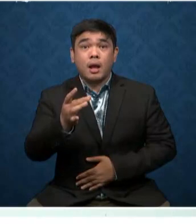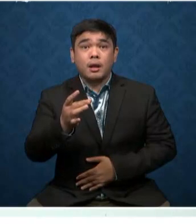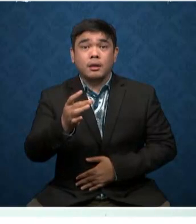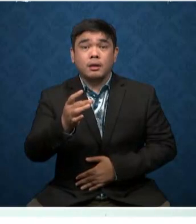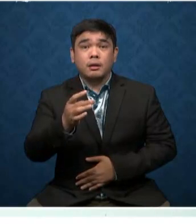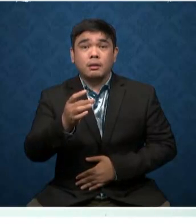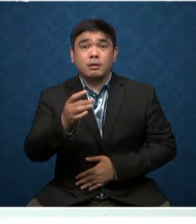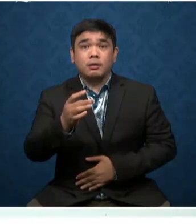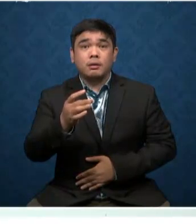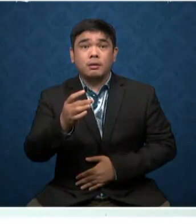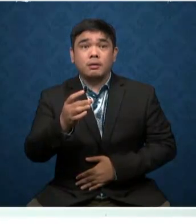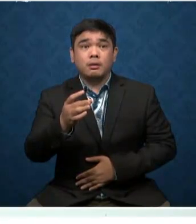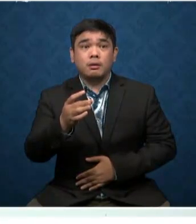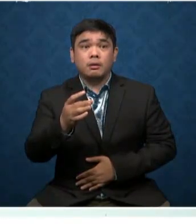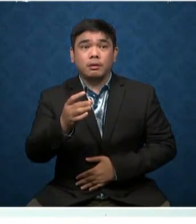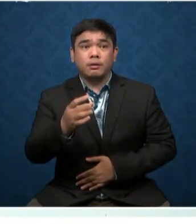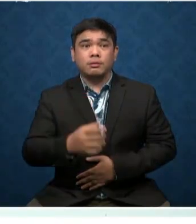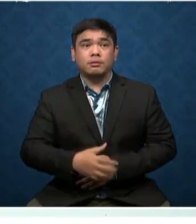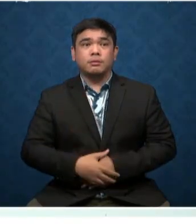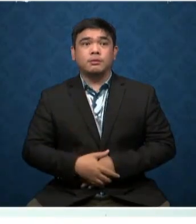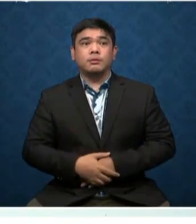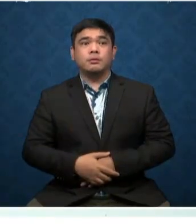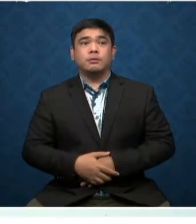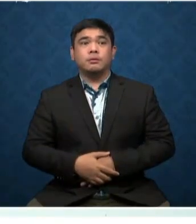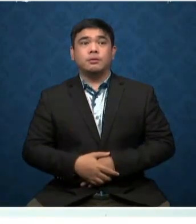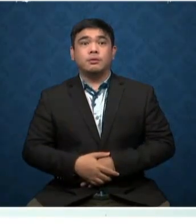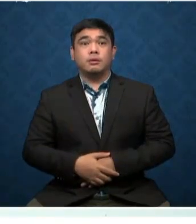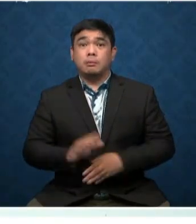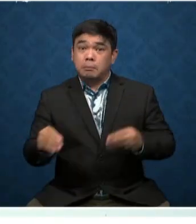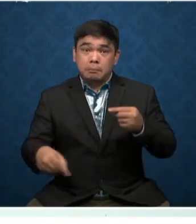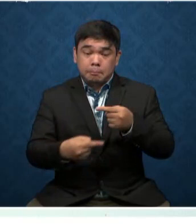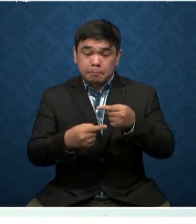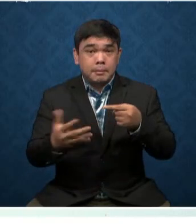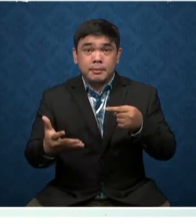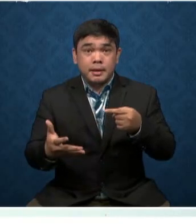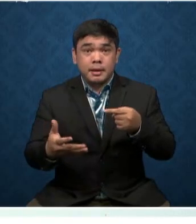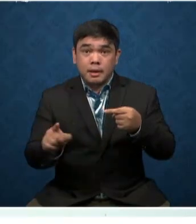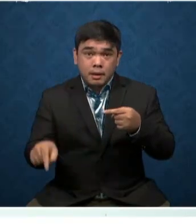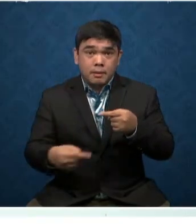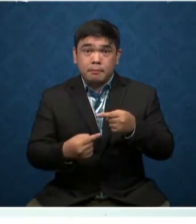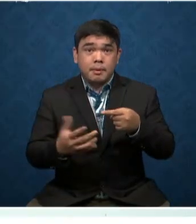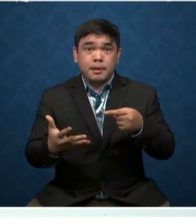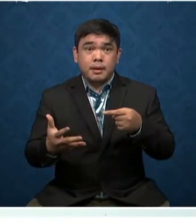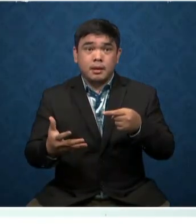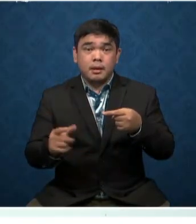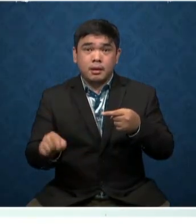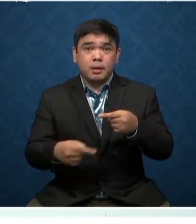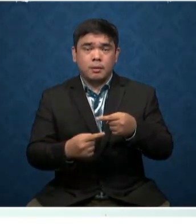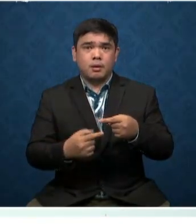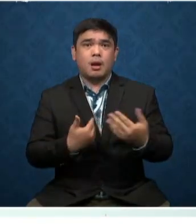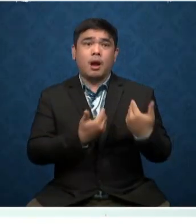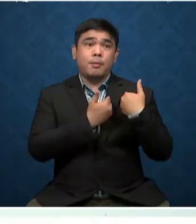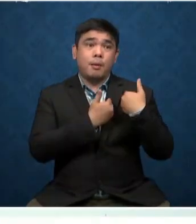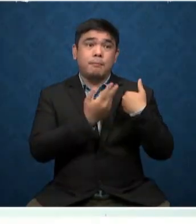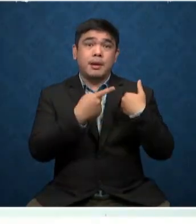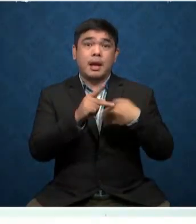ที่ได้มีการ ผมได้รับมอบหมายท่านประธานนะผมได้รับมอบหมายจ